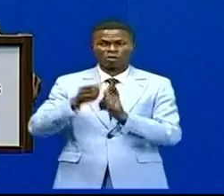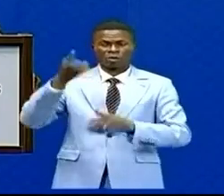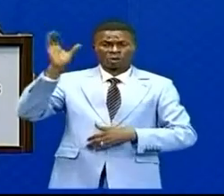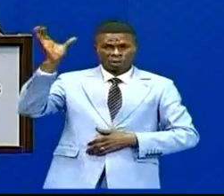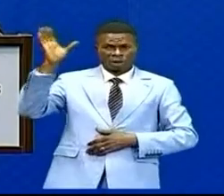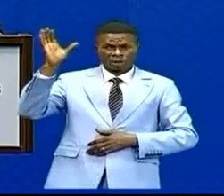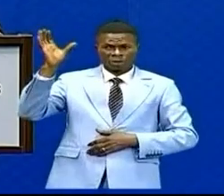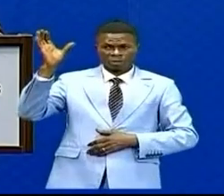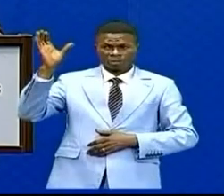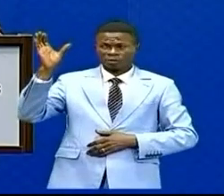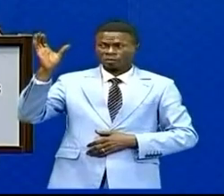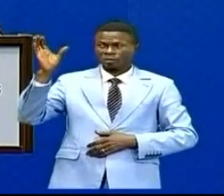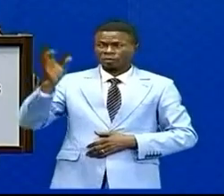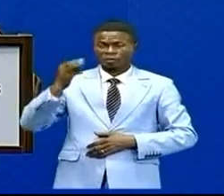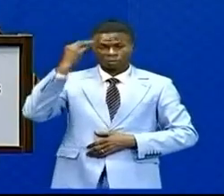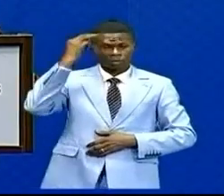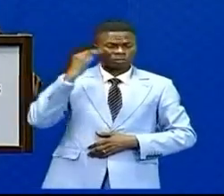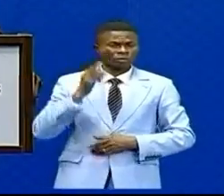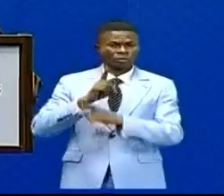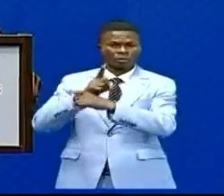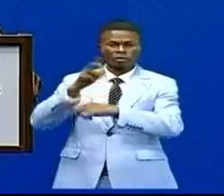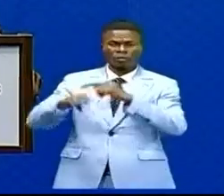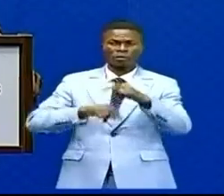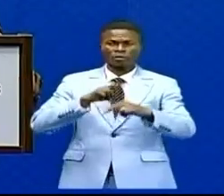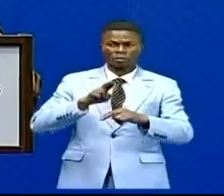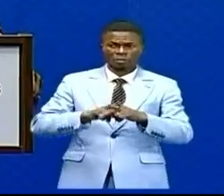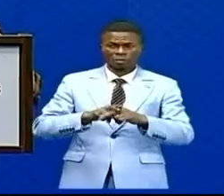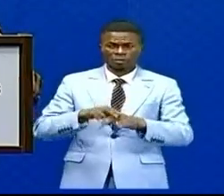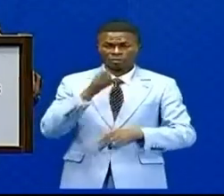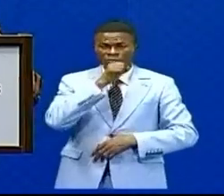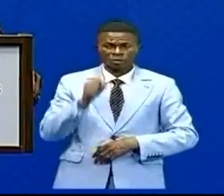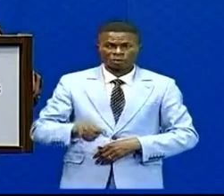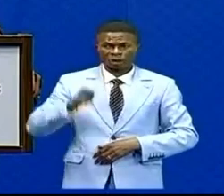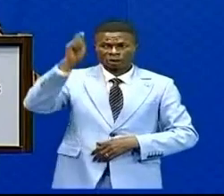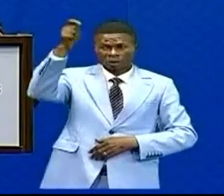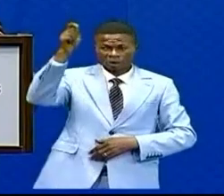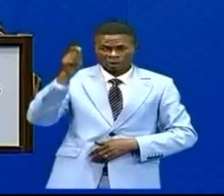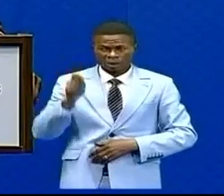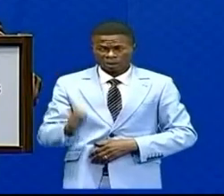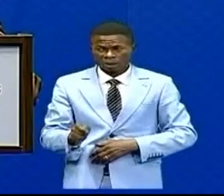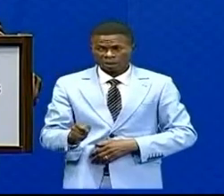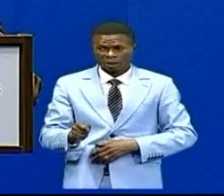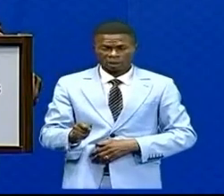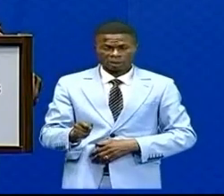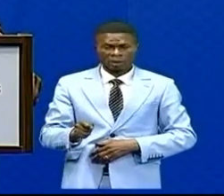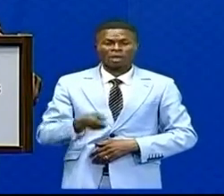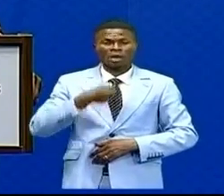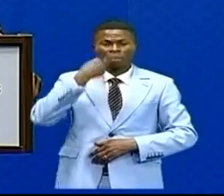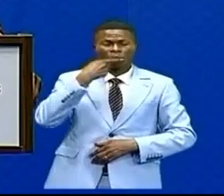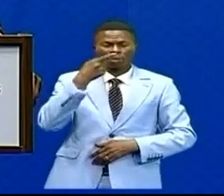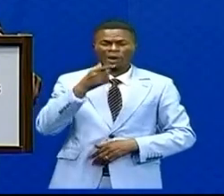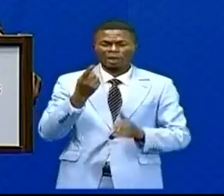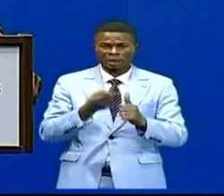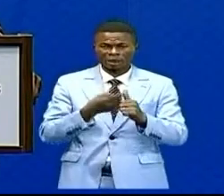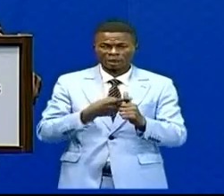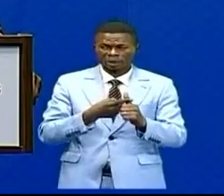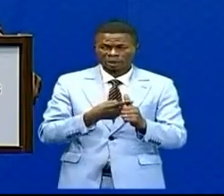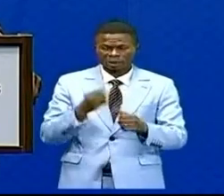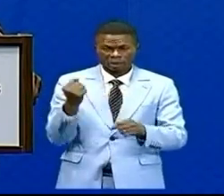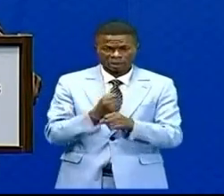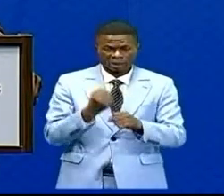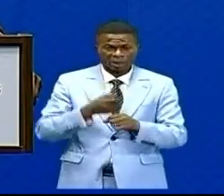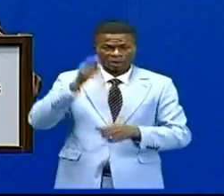coutumières, le ministre de la Défense nationale et ancien combattant est revenu essentiellement sur les